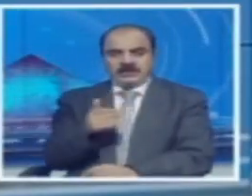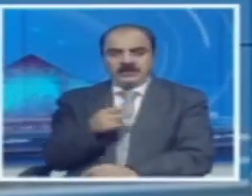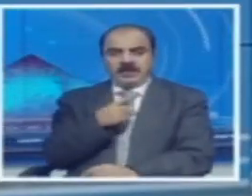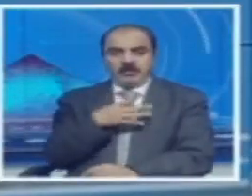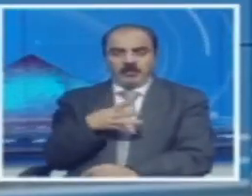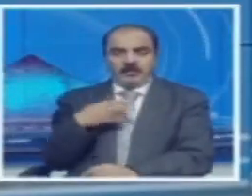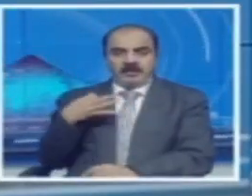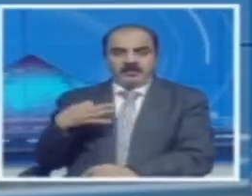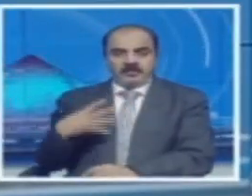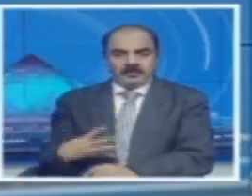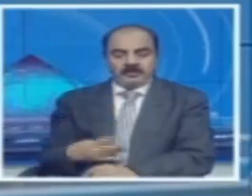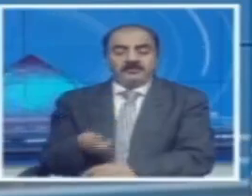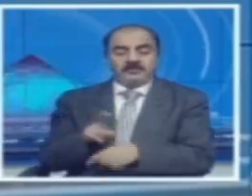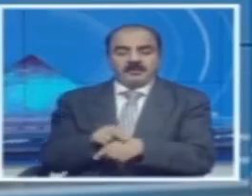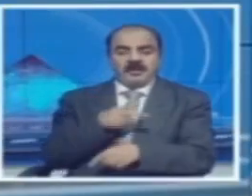العام